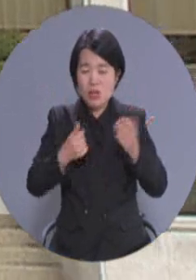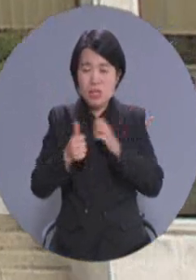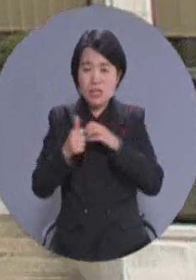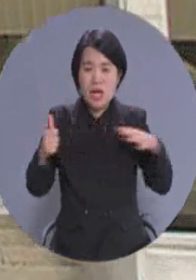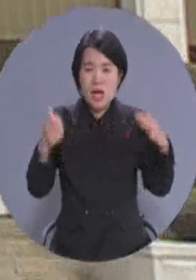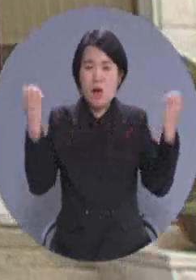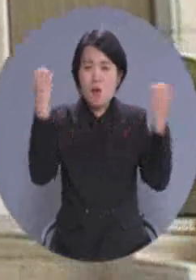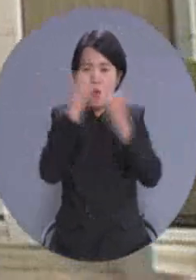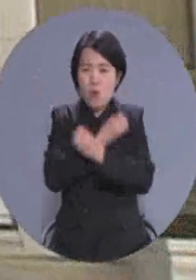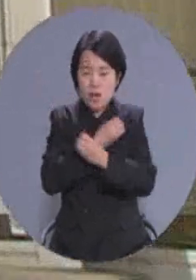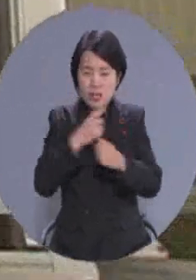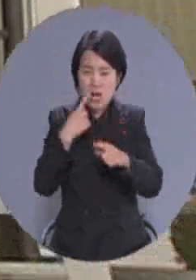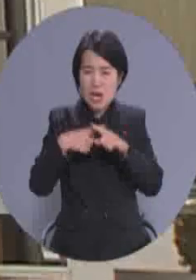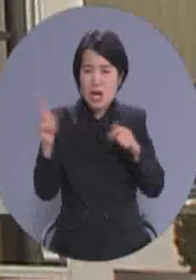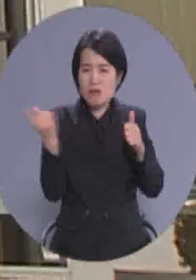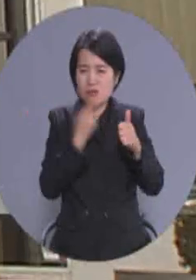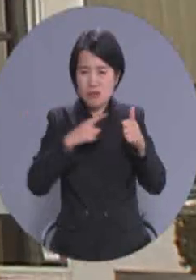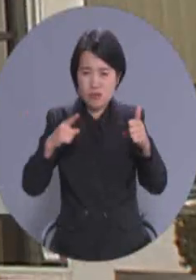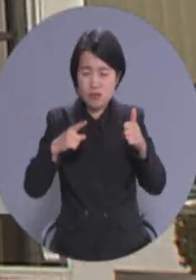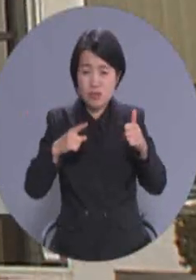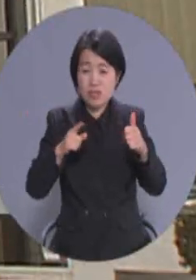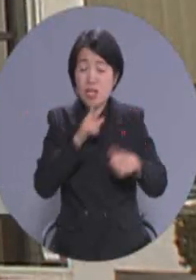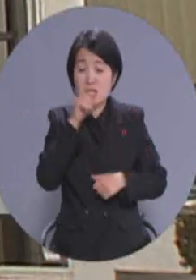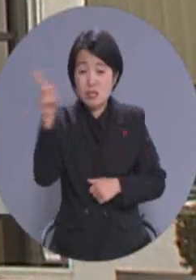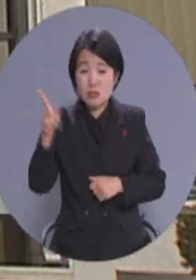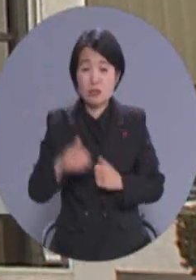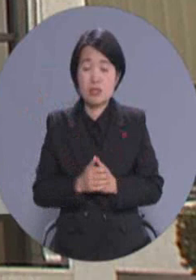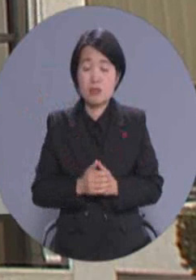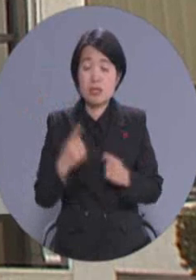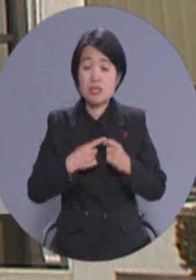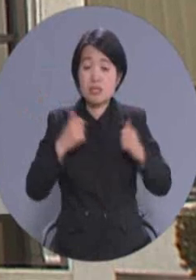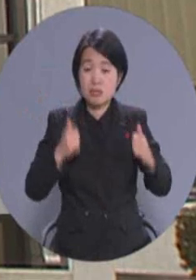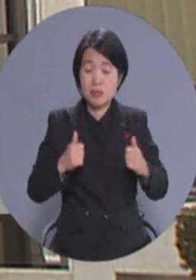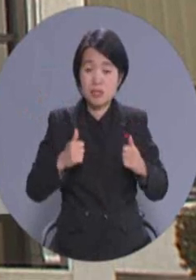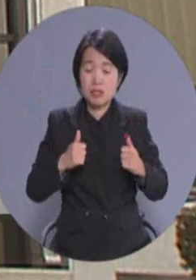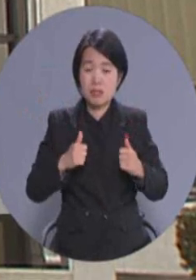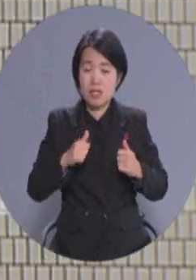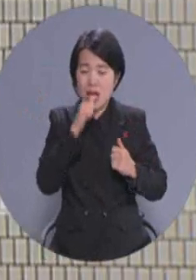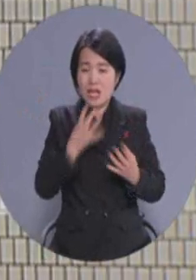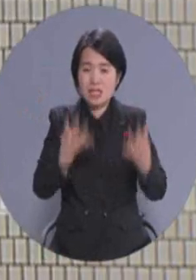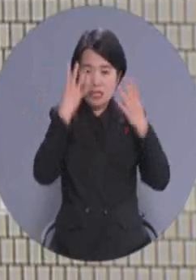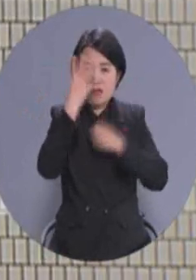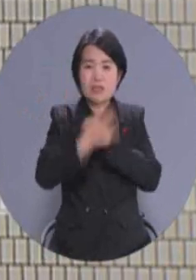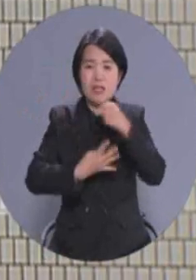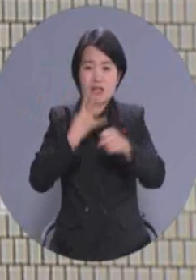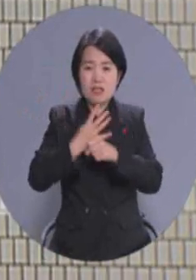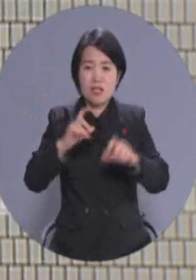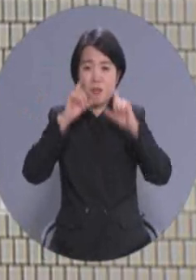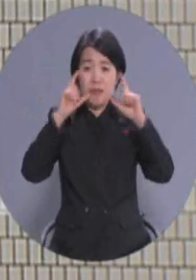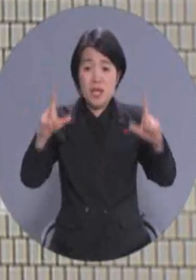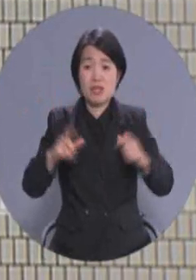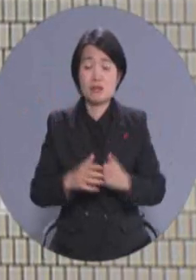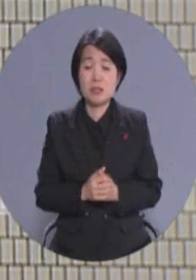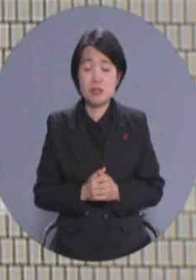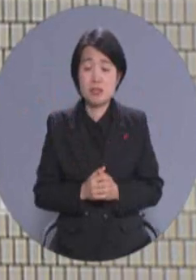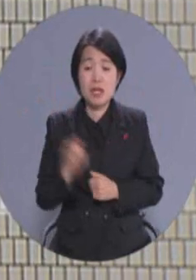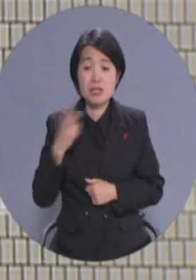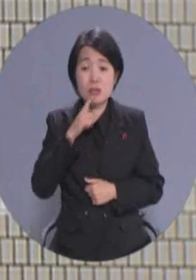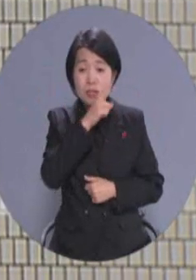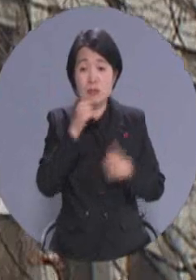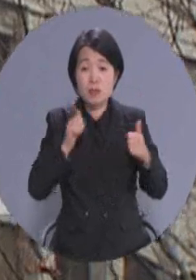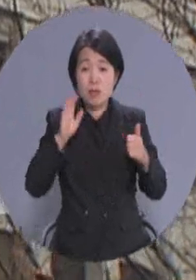오해해 흉기를 휘두른 혐의로 기소됐으며 일심에서 징역 4년을 선고받았습니다 항소심